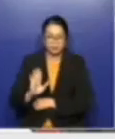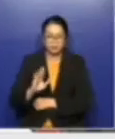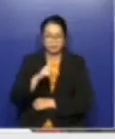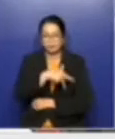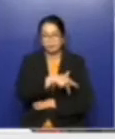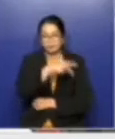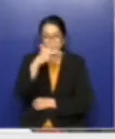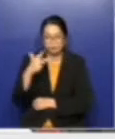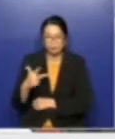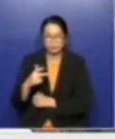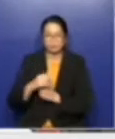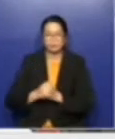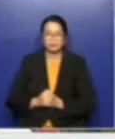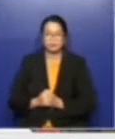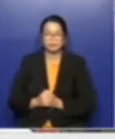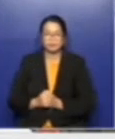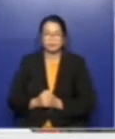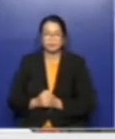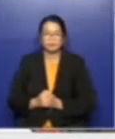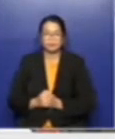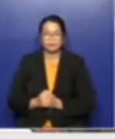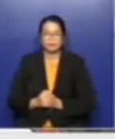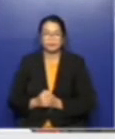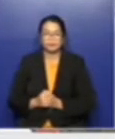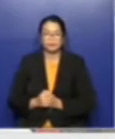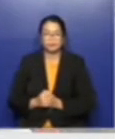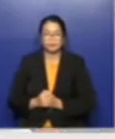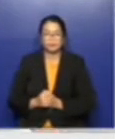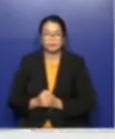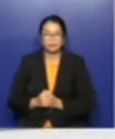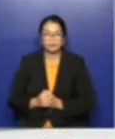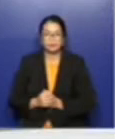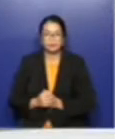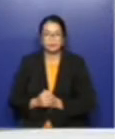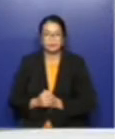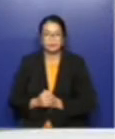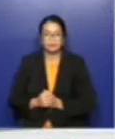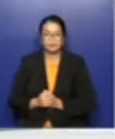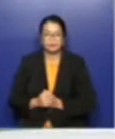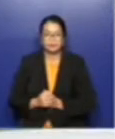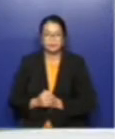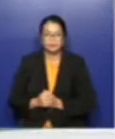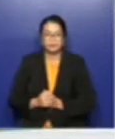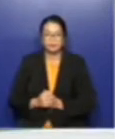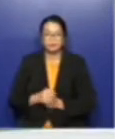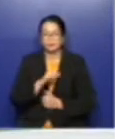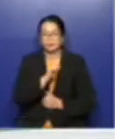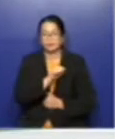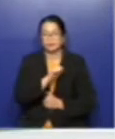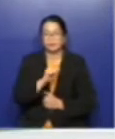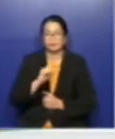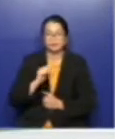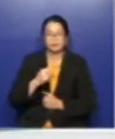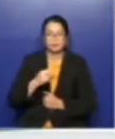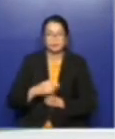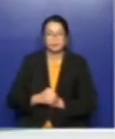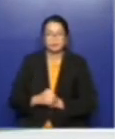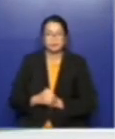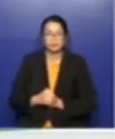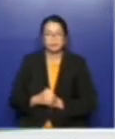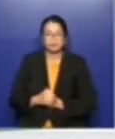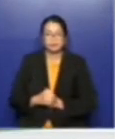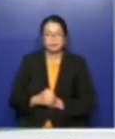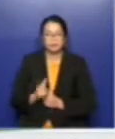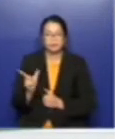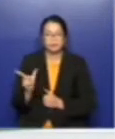องค์การกระจายเสียงและแพร่ภาพสาธารณะแห่งประเทศไทยสสท.หรือไทย PBS